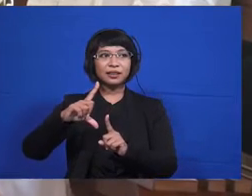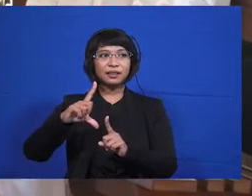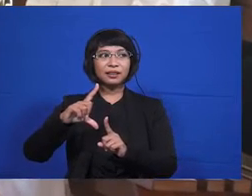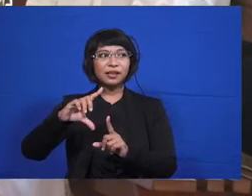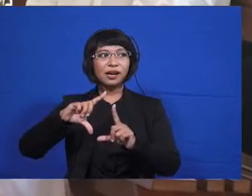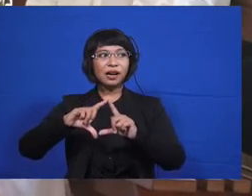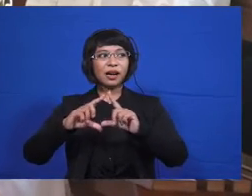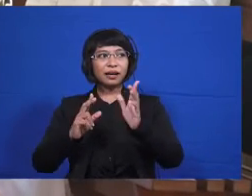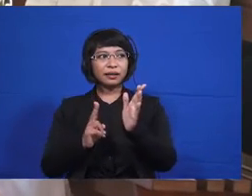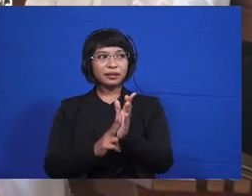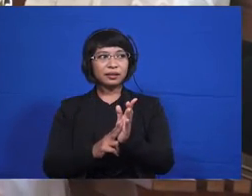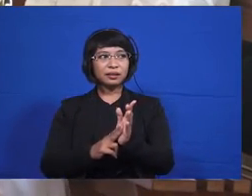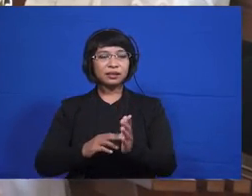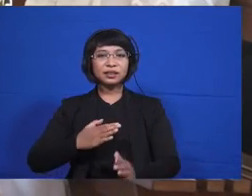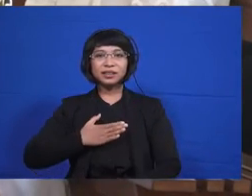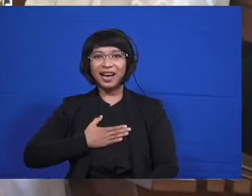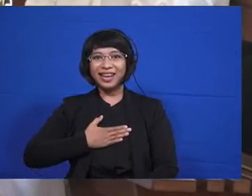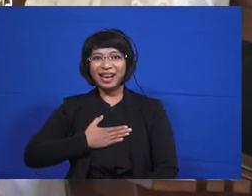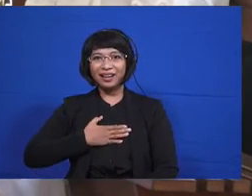Saya hadir.